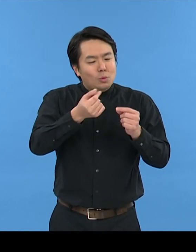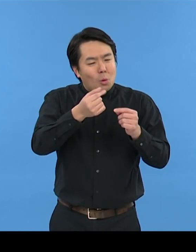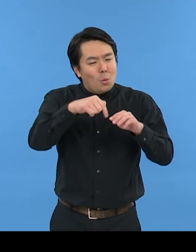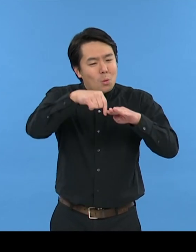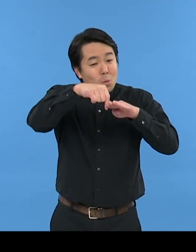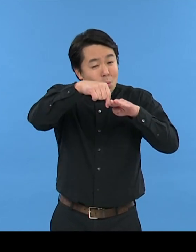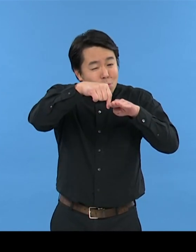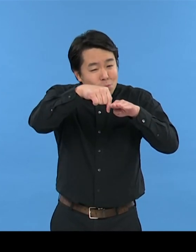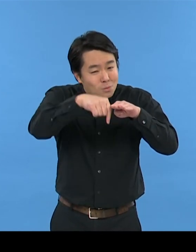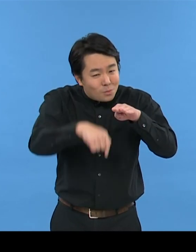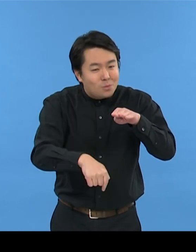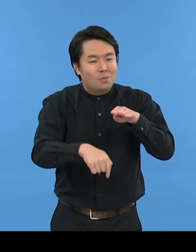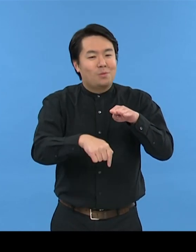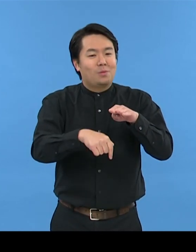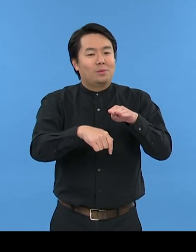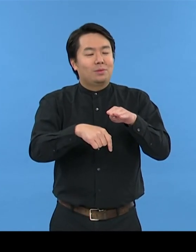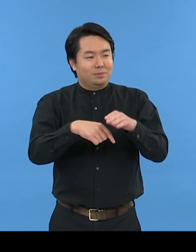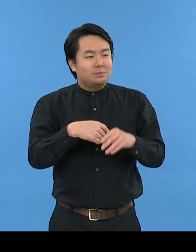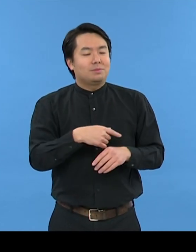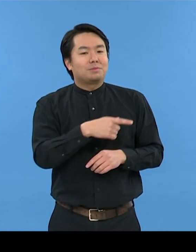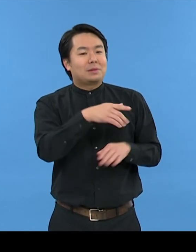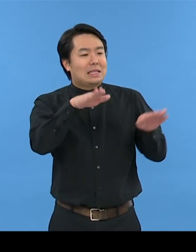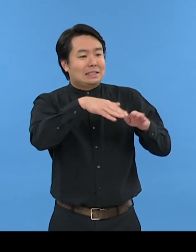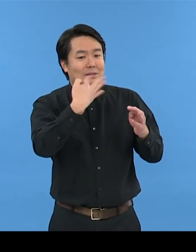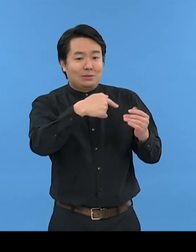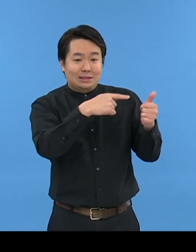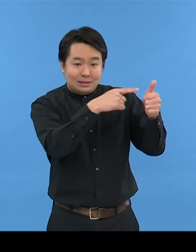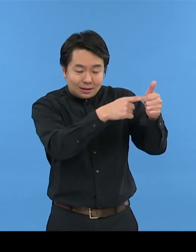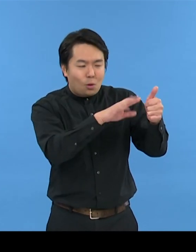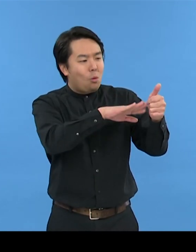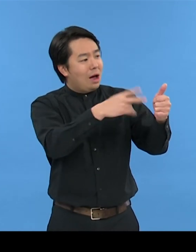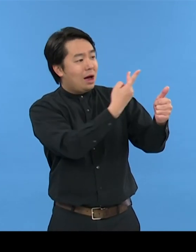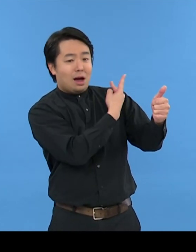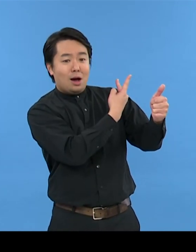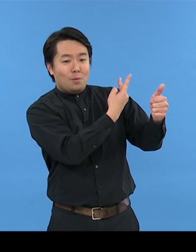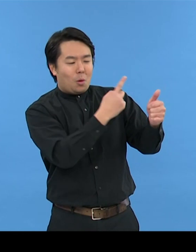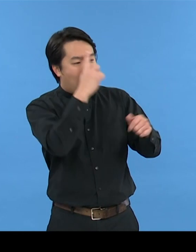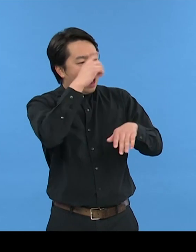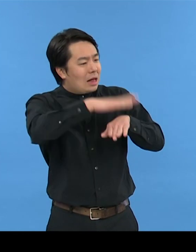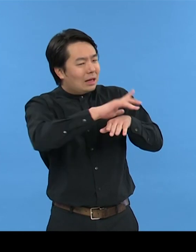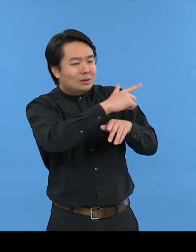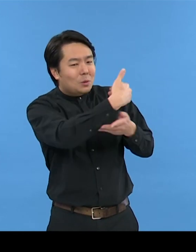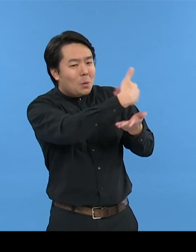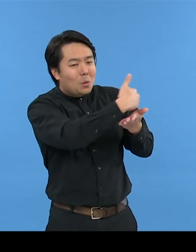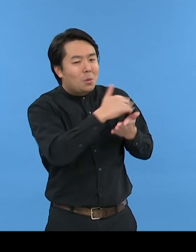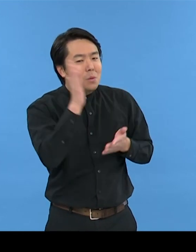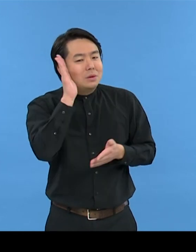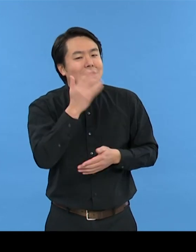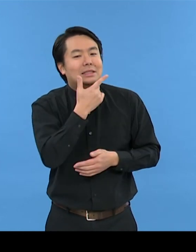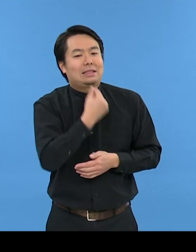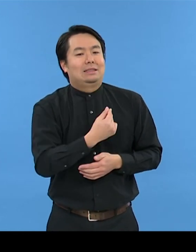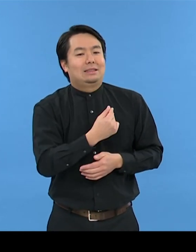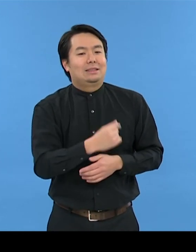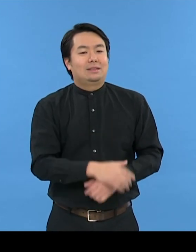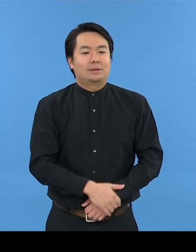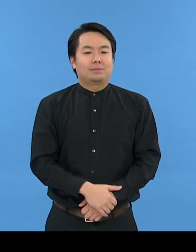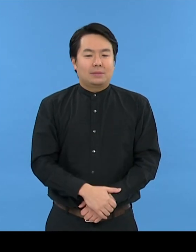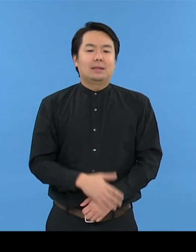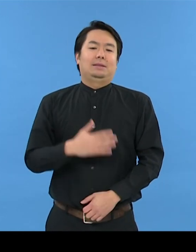いうのちょっともう少しここ深掘りして矢田先生とあと2方にも試験をいただけたらと思います